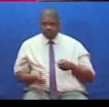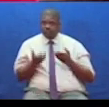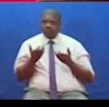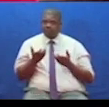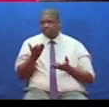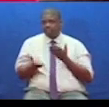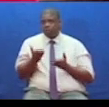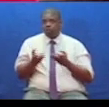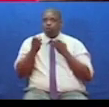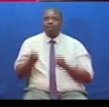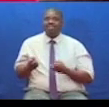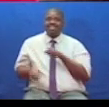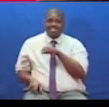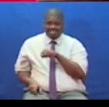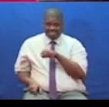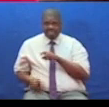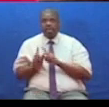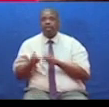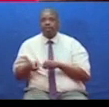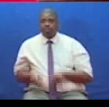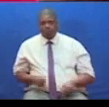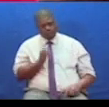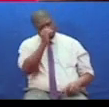rate ilikuwa